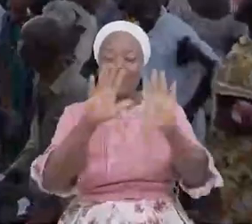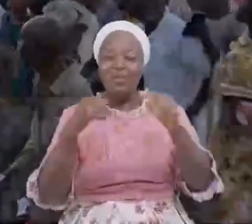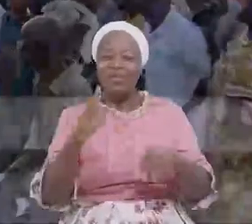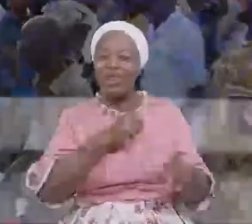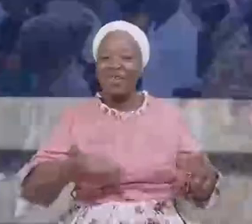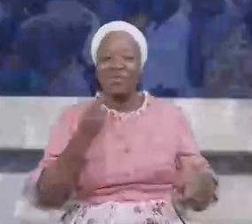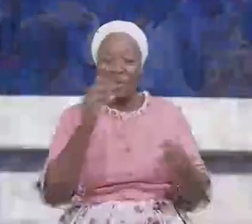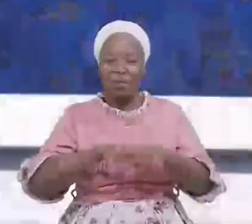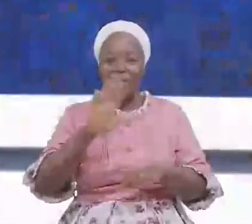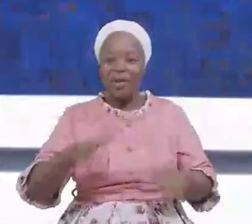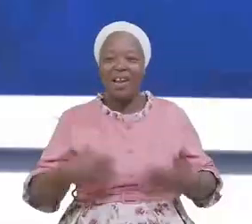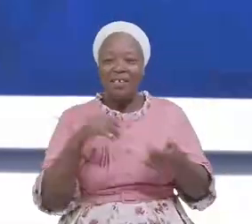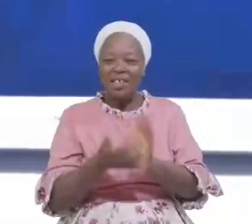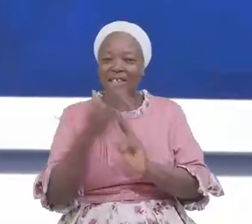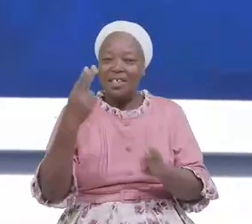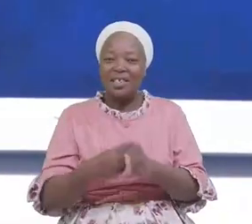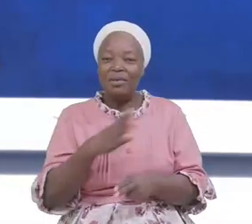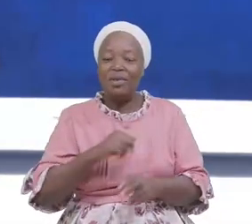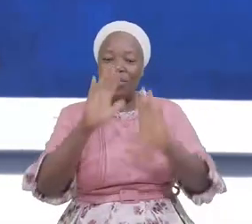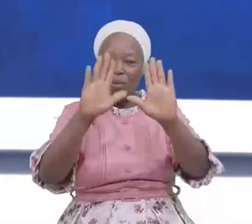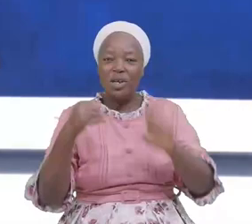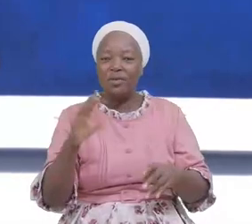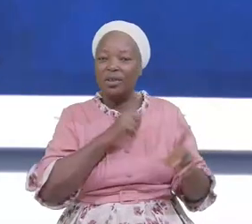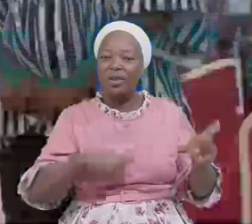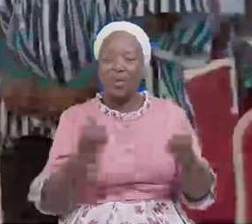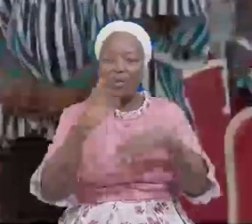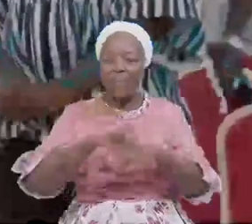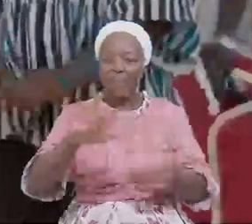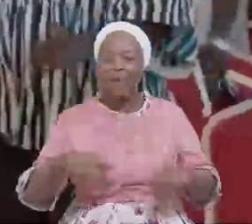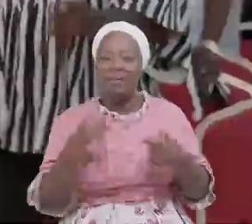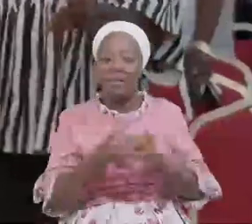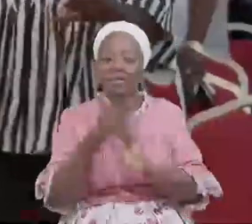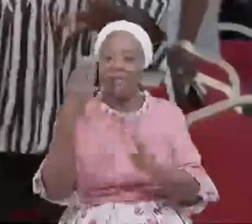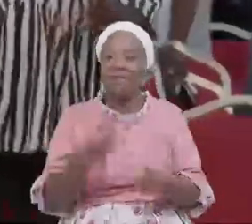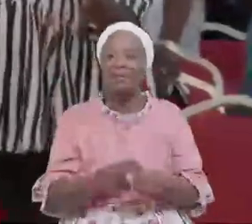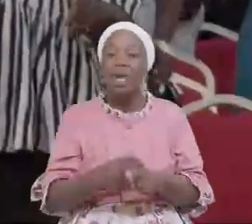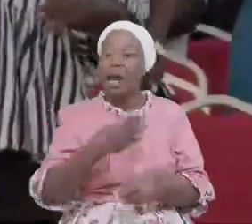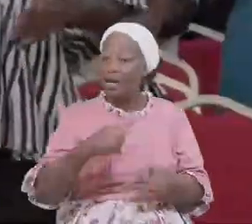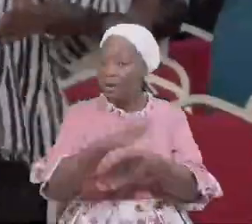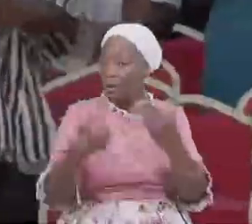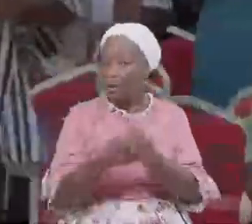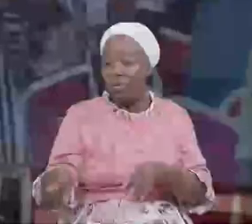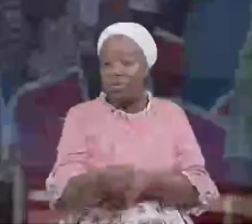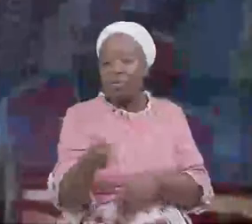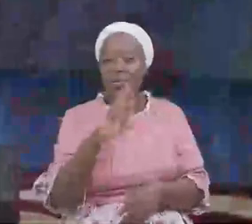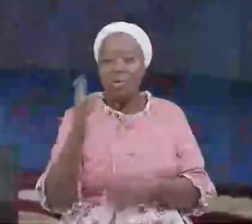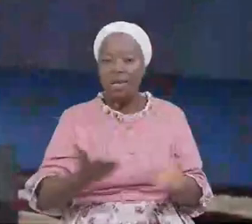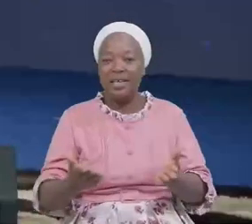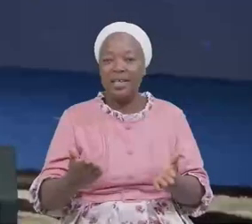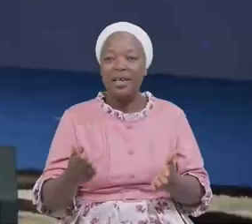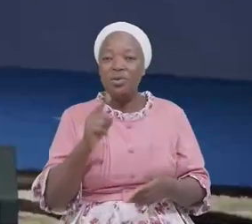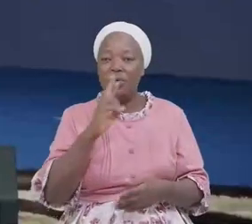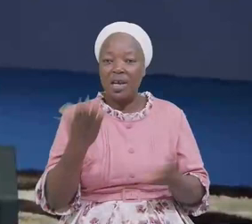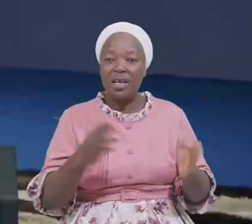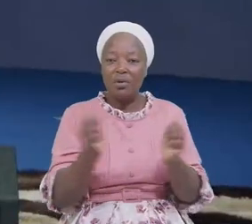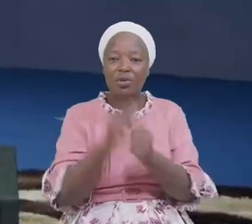vie. Les prodiges de Dieu viendront sur ta vie. Et ceux qui sont ici, vous êtes là de